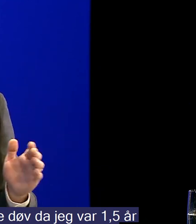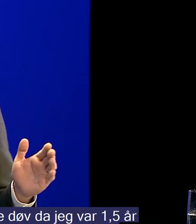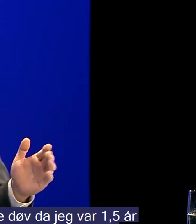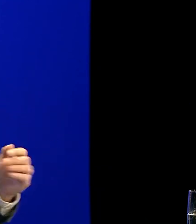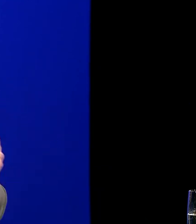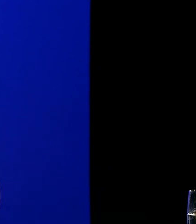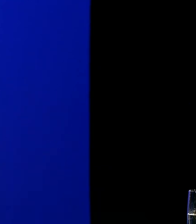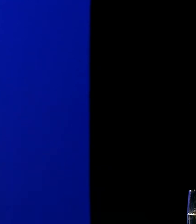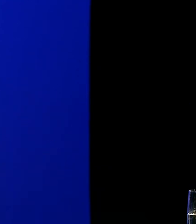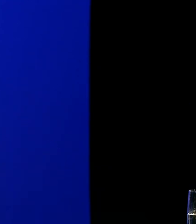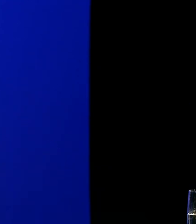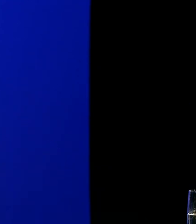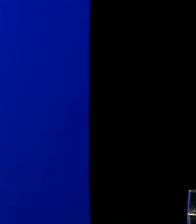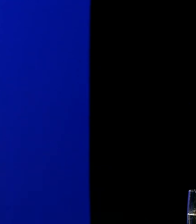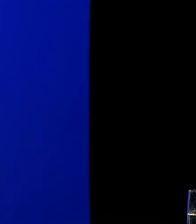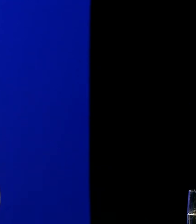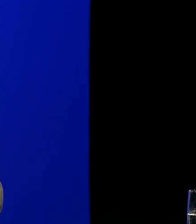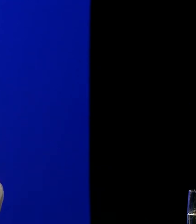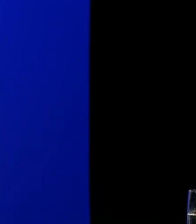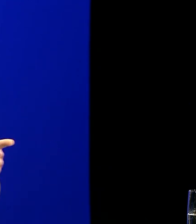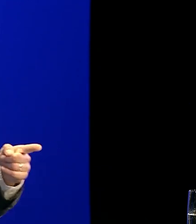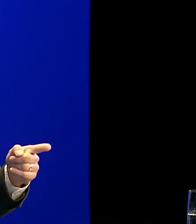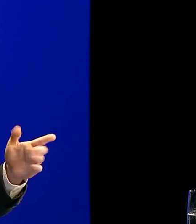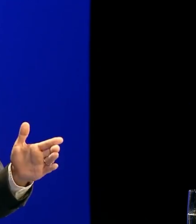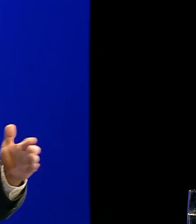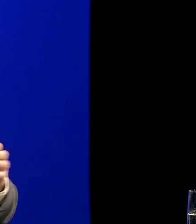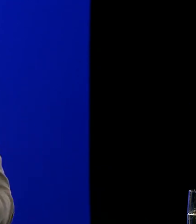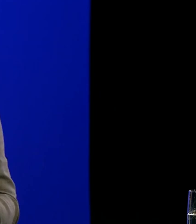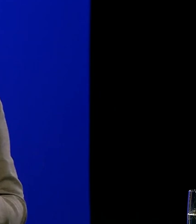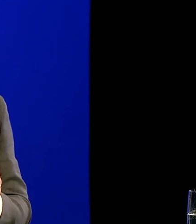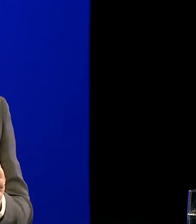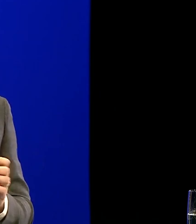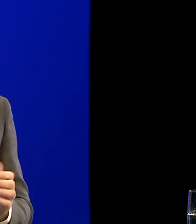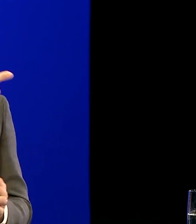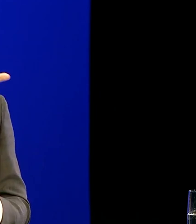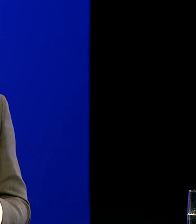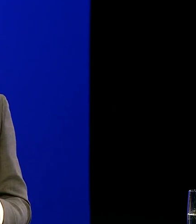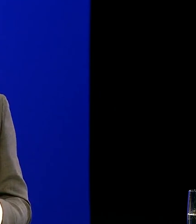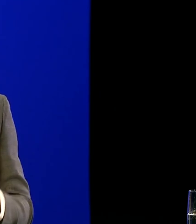seg tegnspråk parallelt med meg.